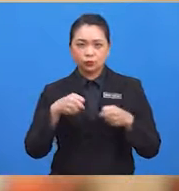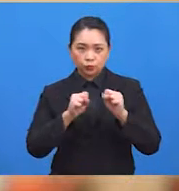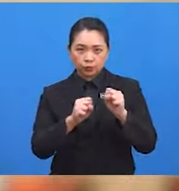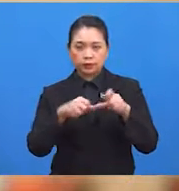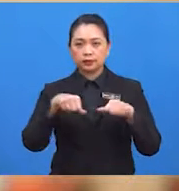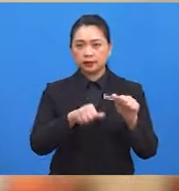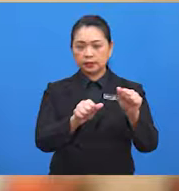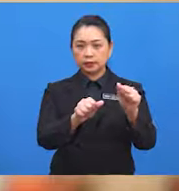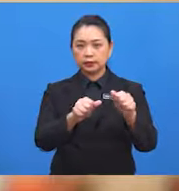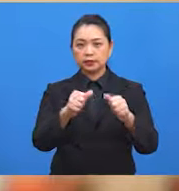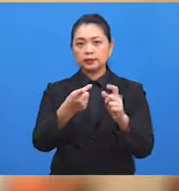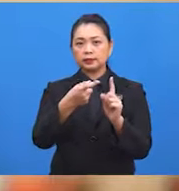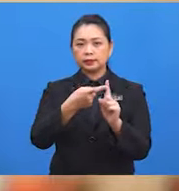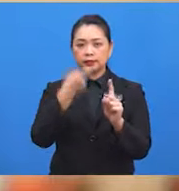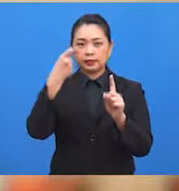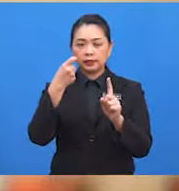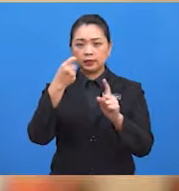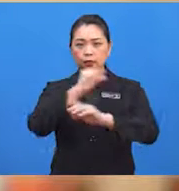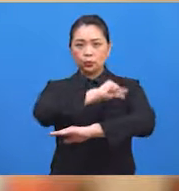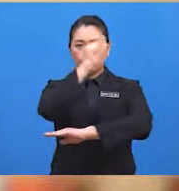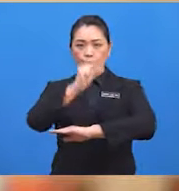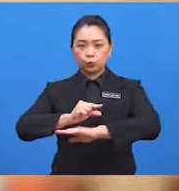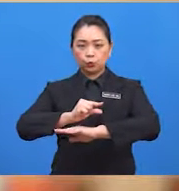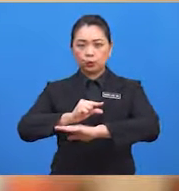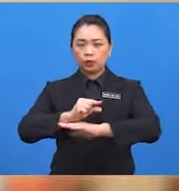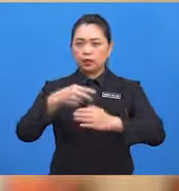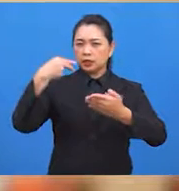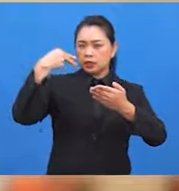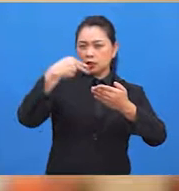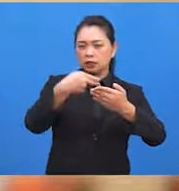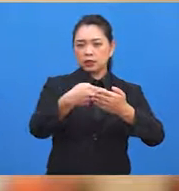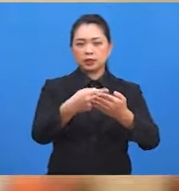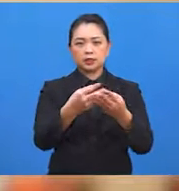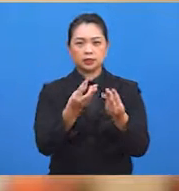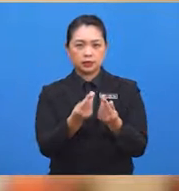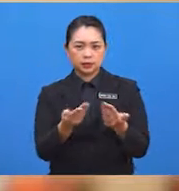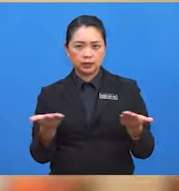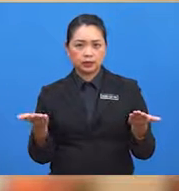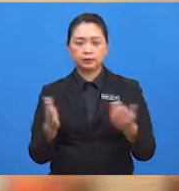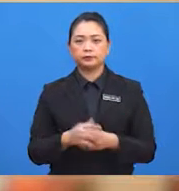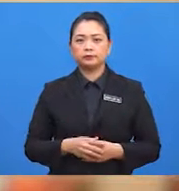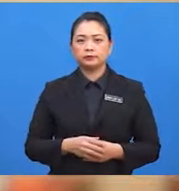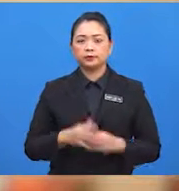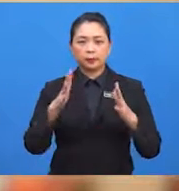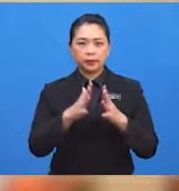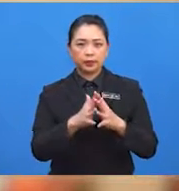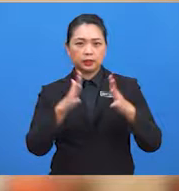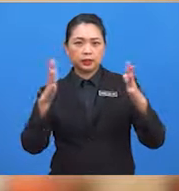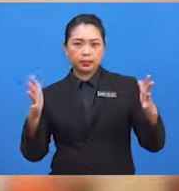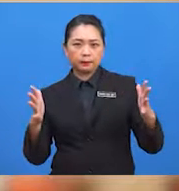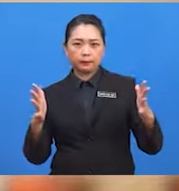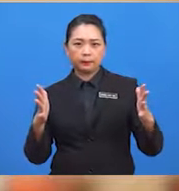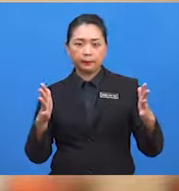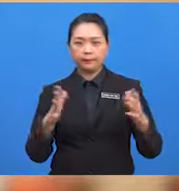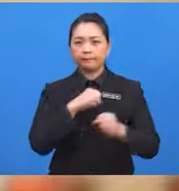dari kawasan pergunungan Turki sehingga tanah pamah di Irak. Tamadun ini berkembang antara tahun